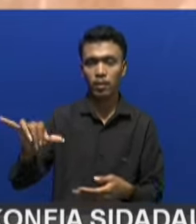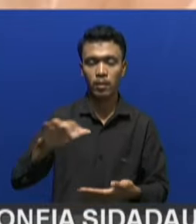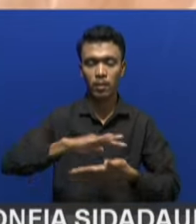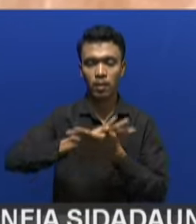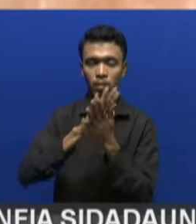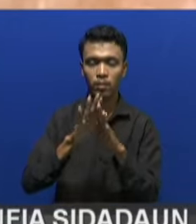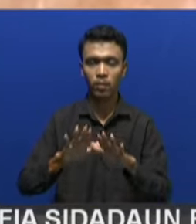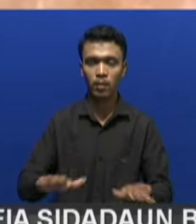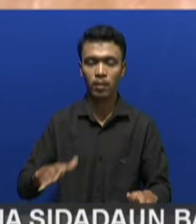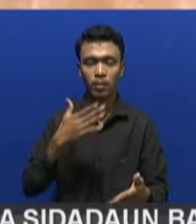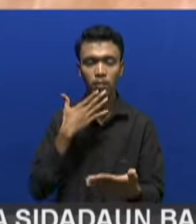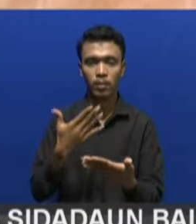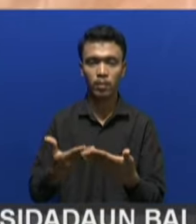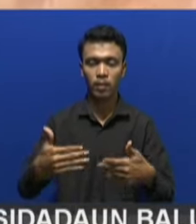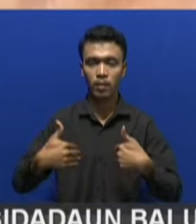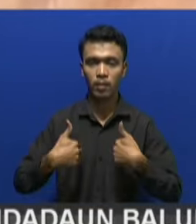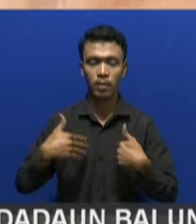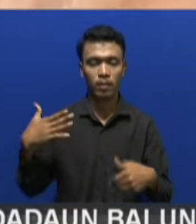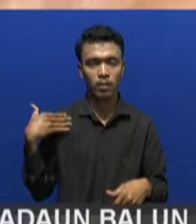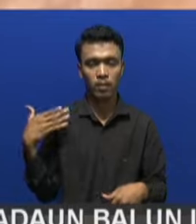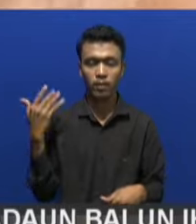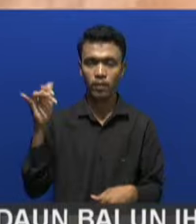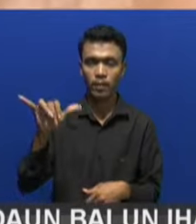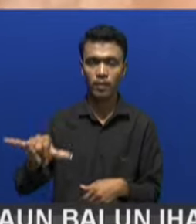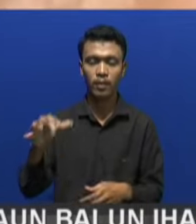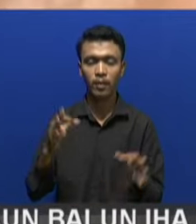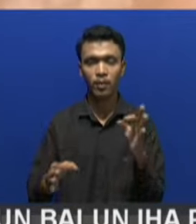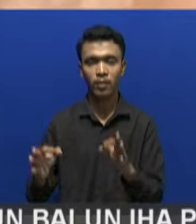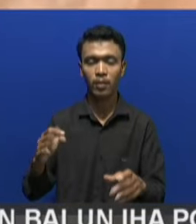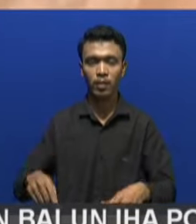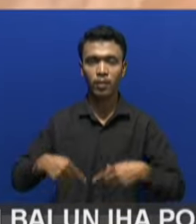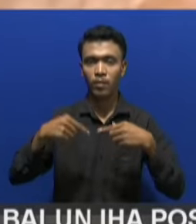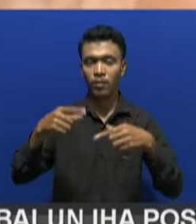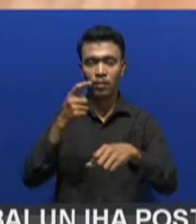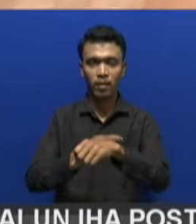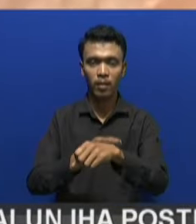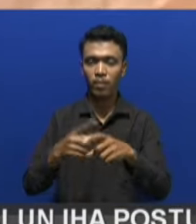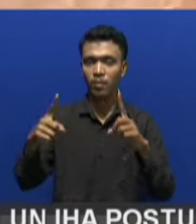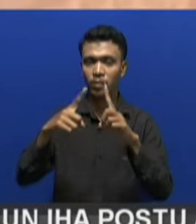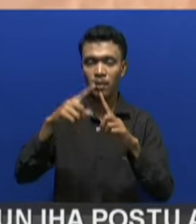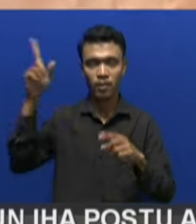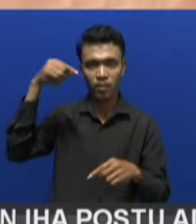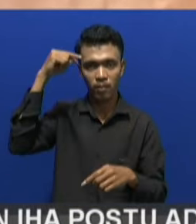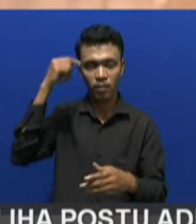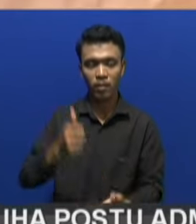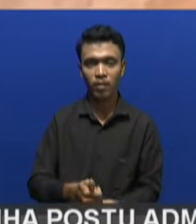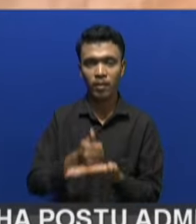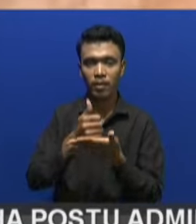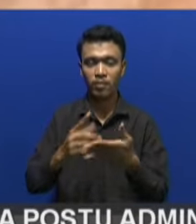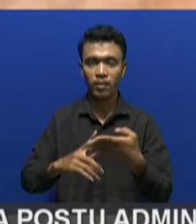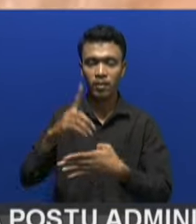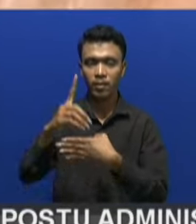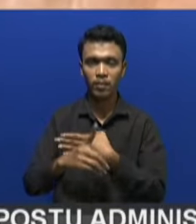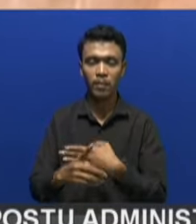mantin unidade ia zo ven sira atu ne para bele fo tempo vai tenia governo atu bele contribuiu ba